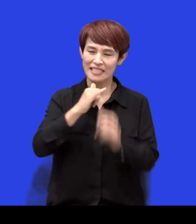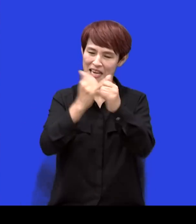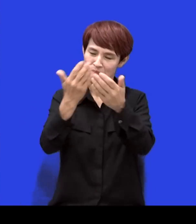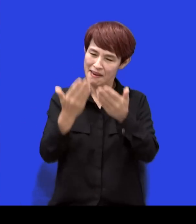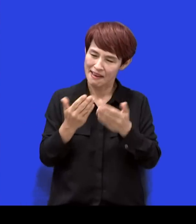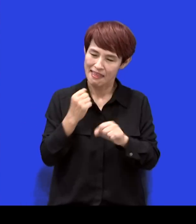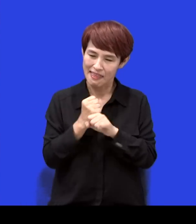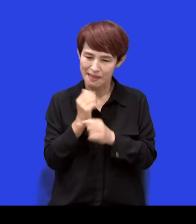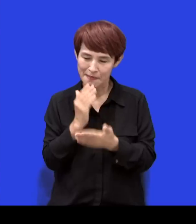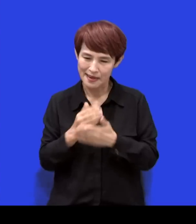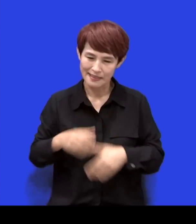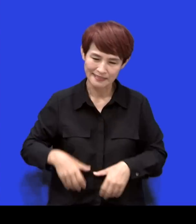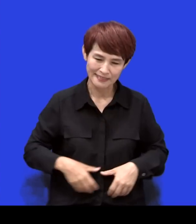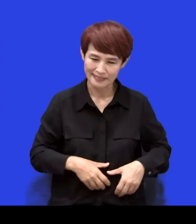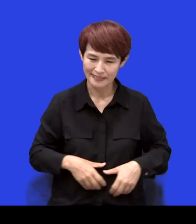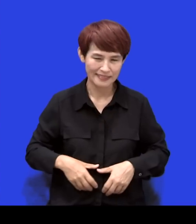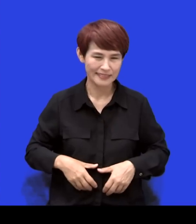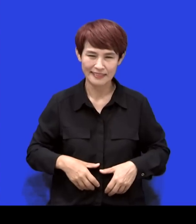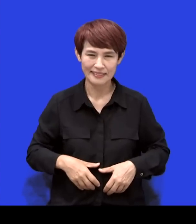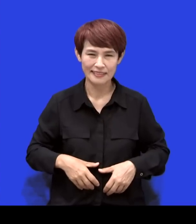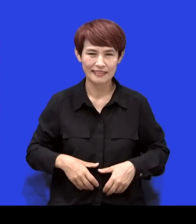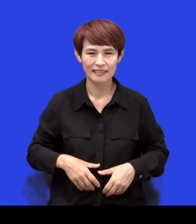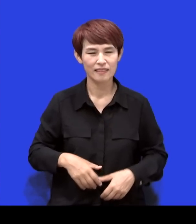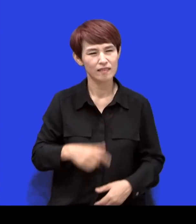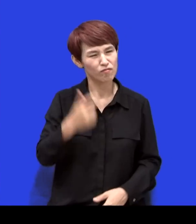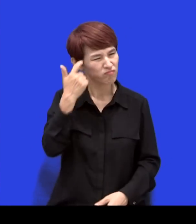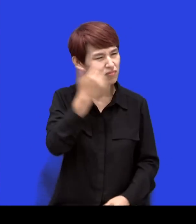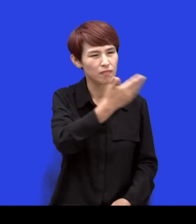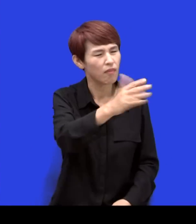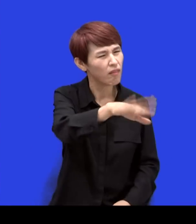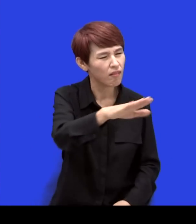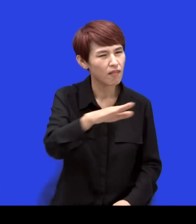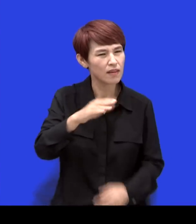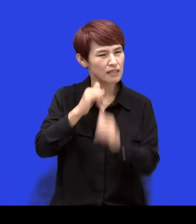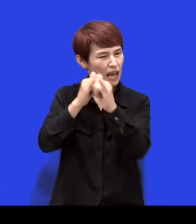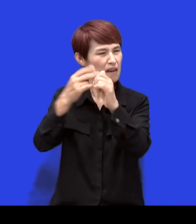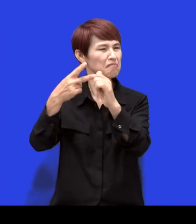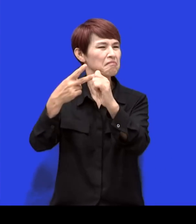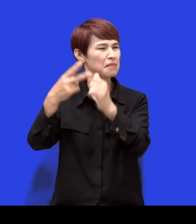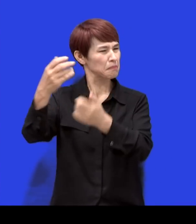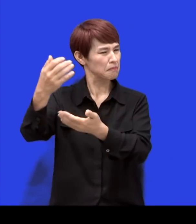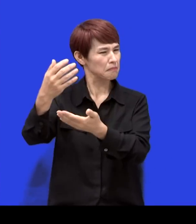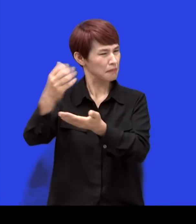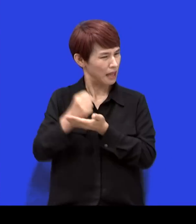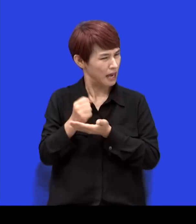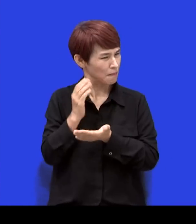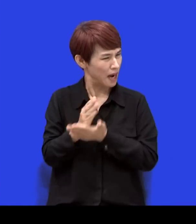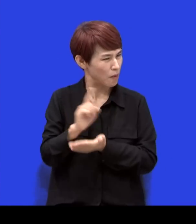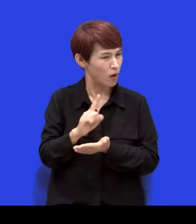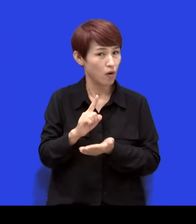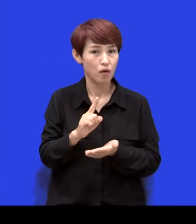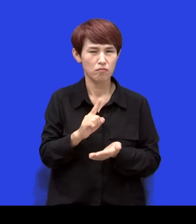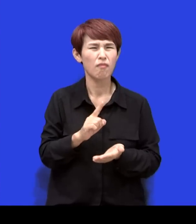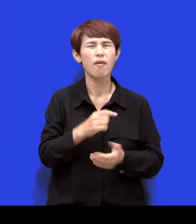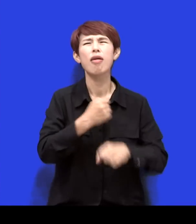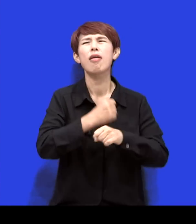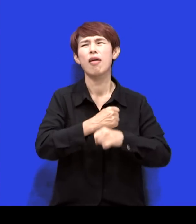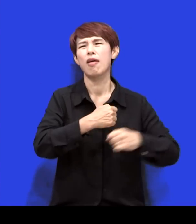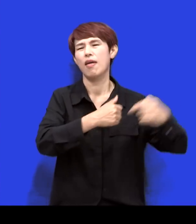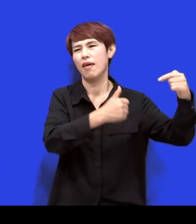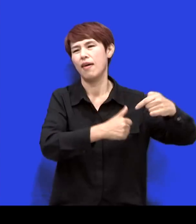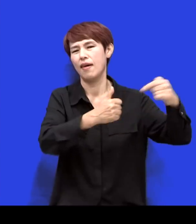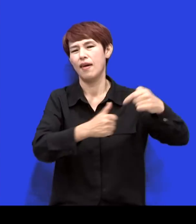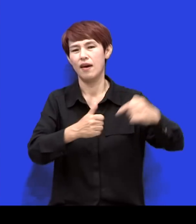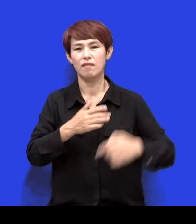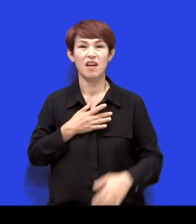고민을 했는데 예, 여러분들한테 물어봤어요. 이거 받아야 될까 말아야 될까요? 그러니까 지인들이 다 뭐라 그래요? 다 받으라 받으라고 그러죠. 그러죠.